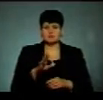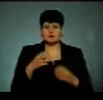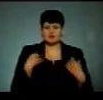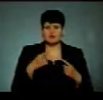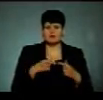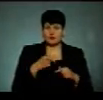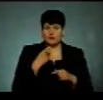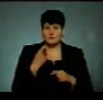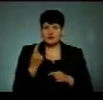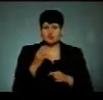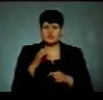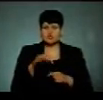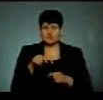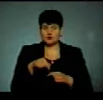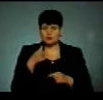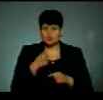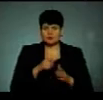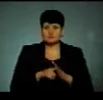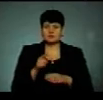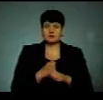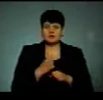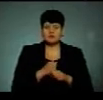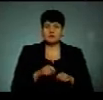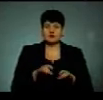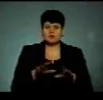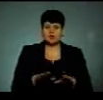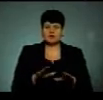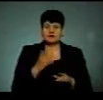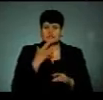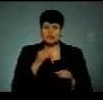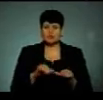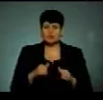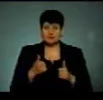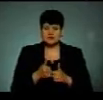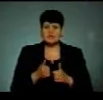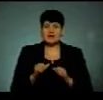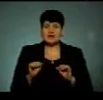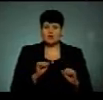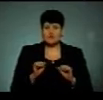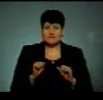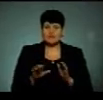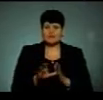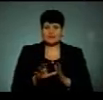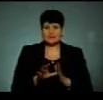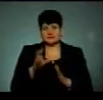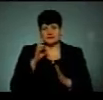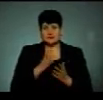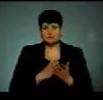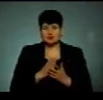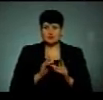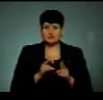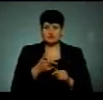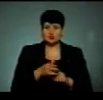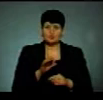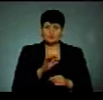розповідає, 1 січня цього року набрала чинності постанова Національної комісії з регулювання енергетики та комунальних послуг, згідно з якою